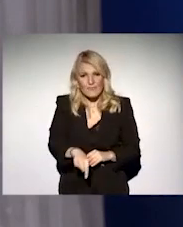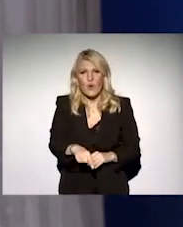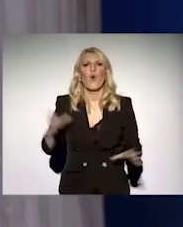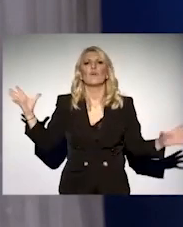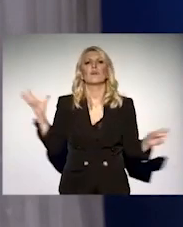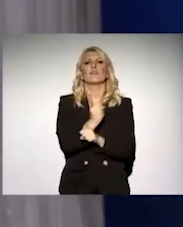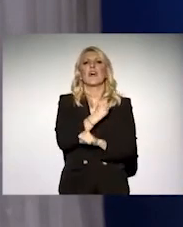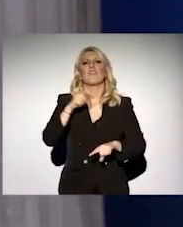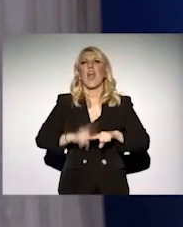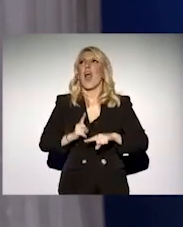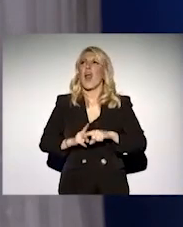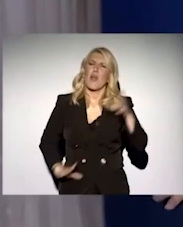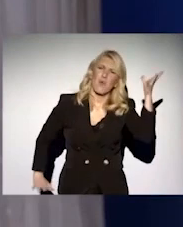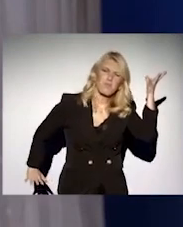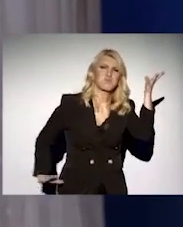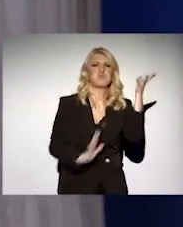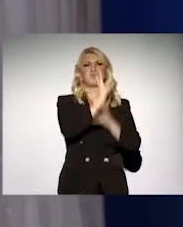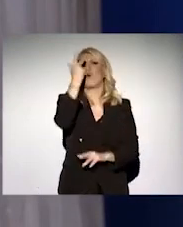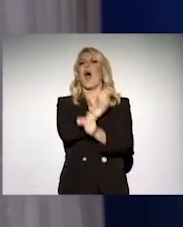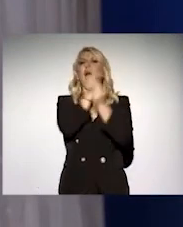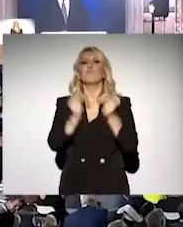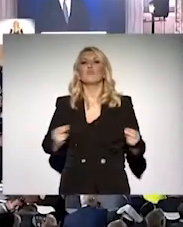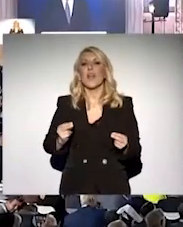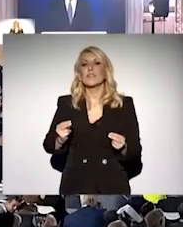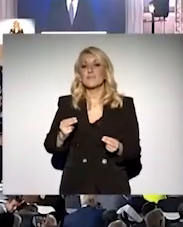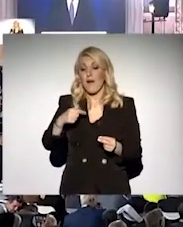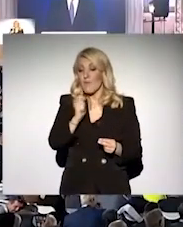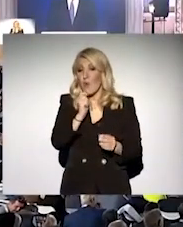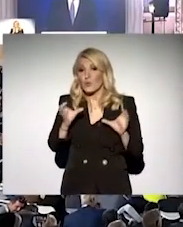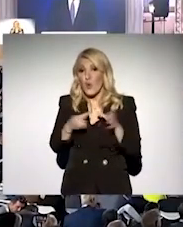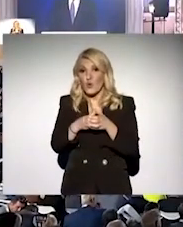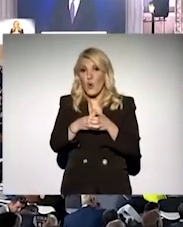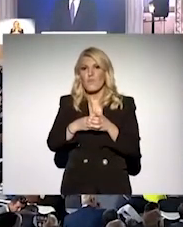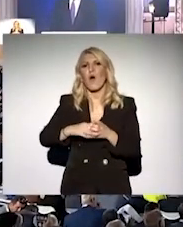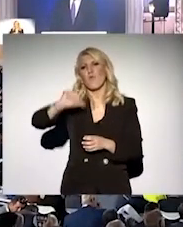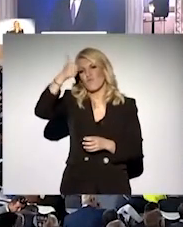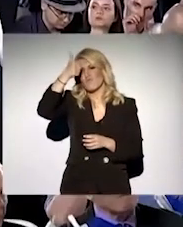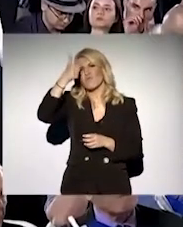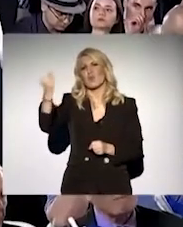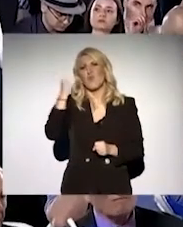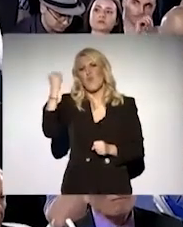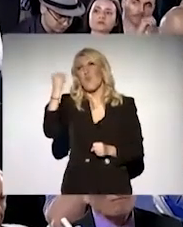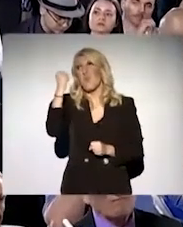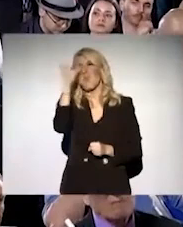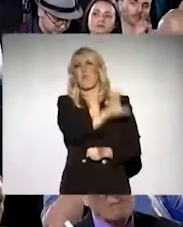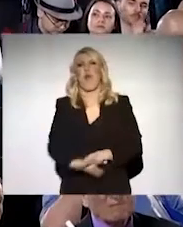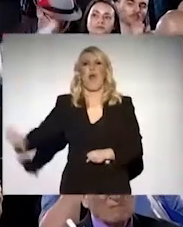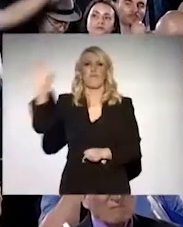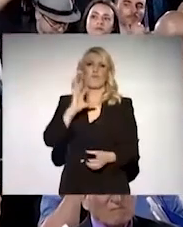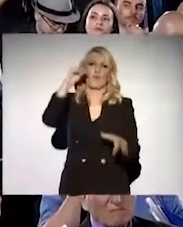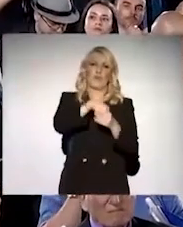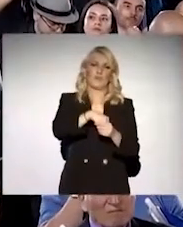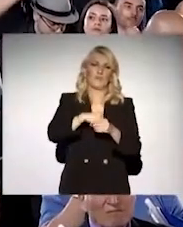Εχθές βγήκε ο κύριος Φάμελος και είπε ουσιαστικά το ίδιο, ότι μπορεί να είχαμε αυτό το αποτέλεσμα χθες, αλλά κατά τη γνώμη